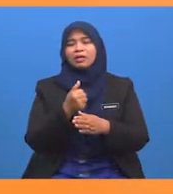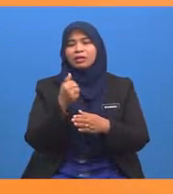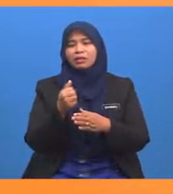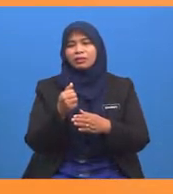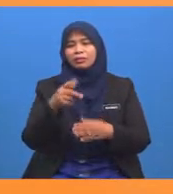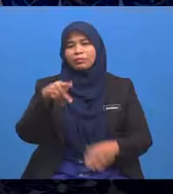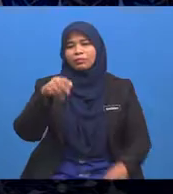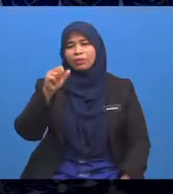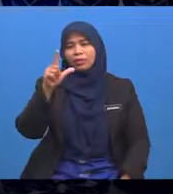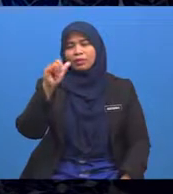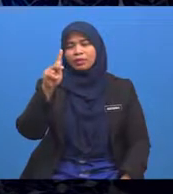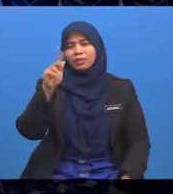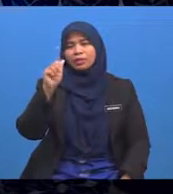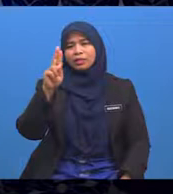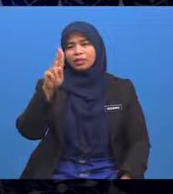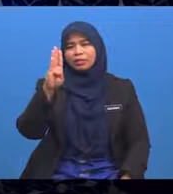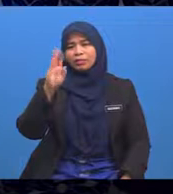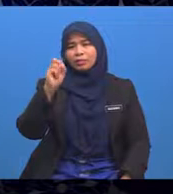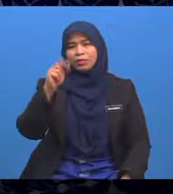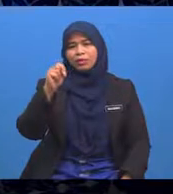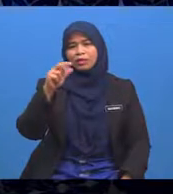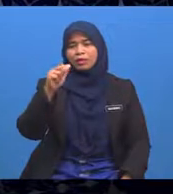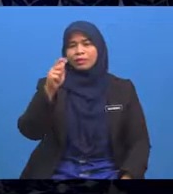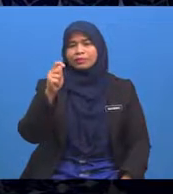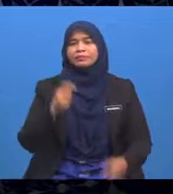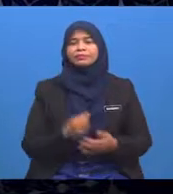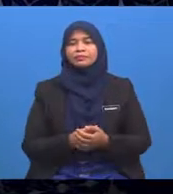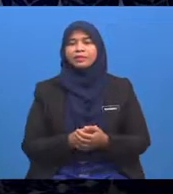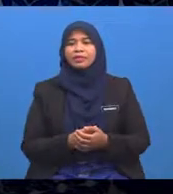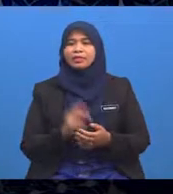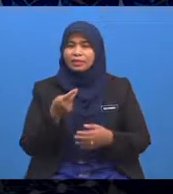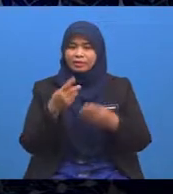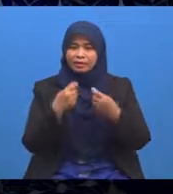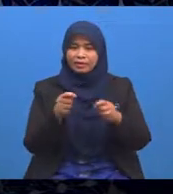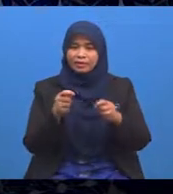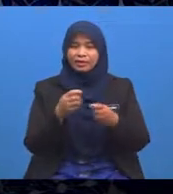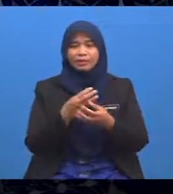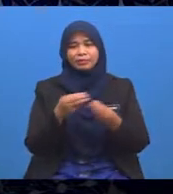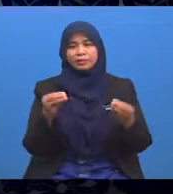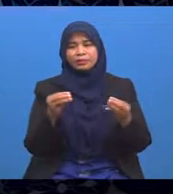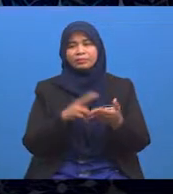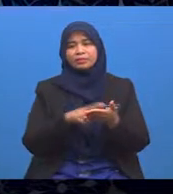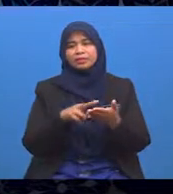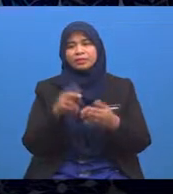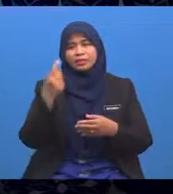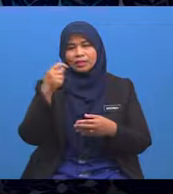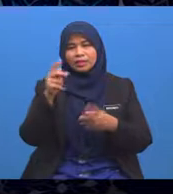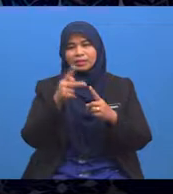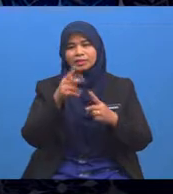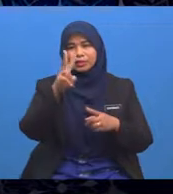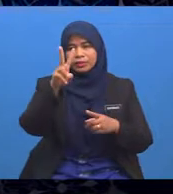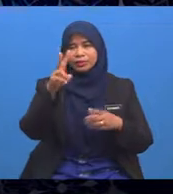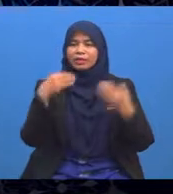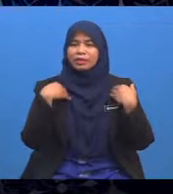polikarbonat. Baiklah, murid-murid sekalian, kita telah selesai membaca teks yang kedua. Terdapat